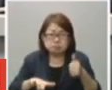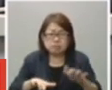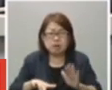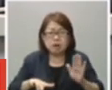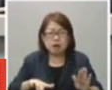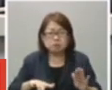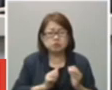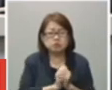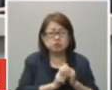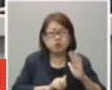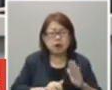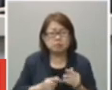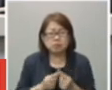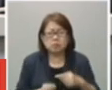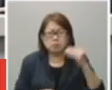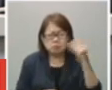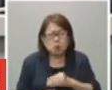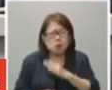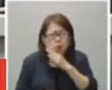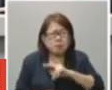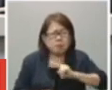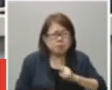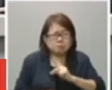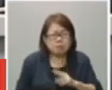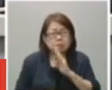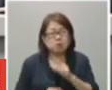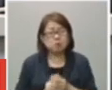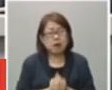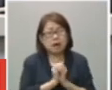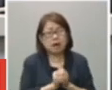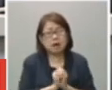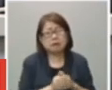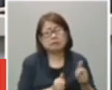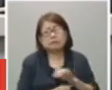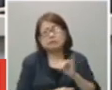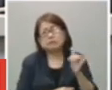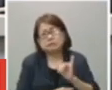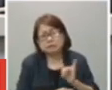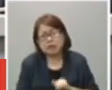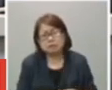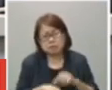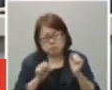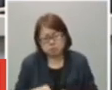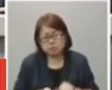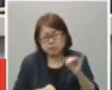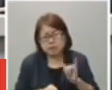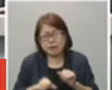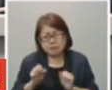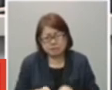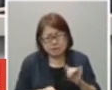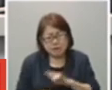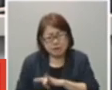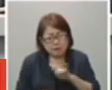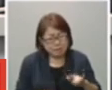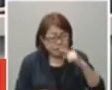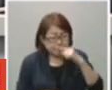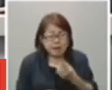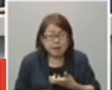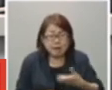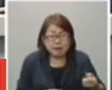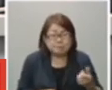ลยต้องโกหกซ้ำซ้อนครับบอกว่าประเทศจีนยังไม่อนุญาตให้ใครไปรับพลเมืองของเข